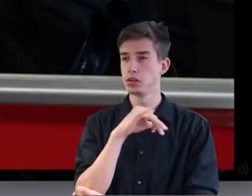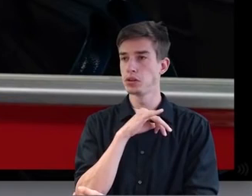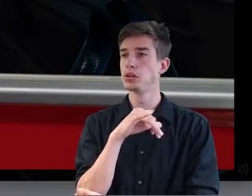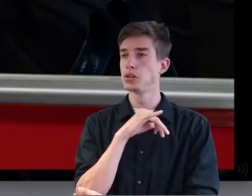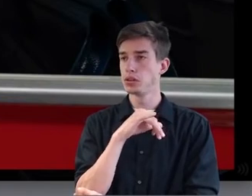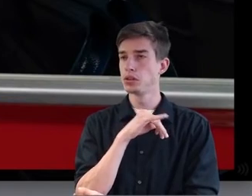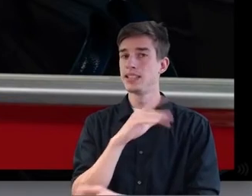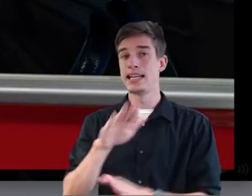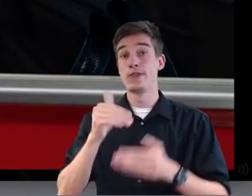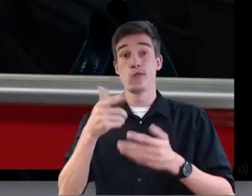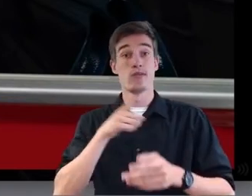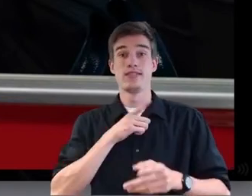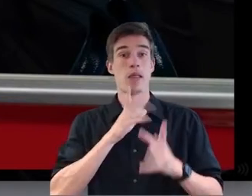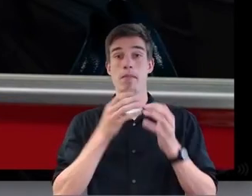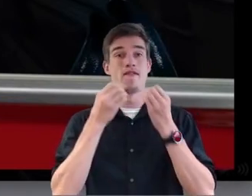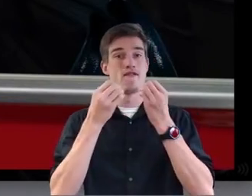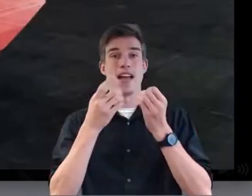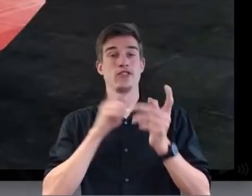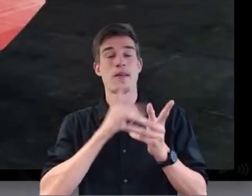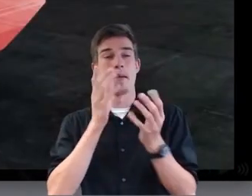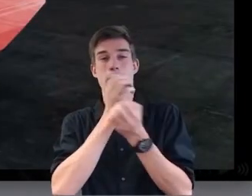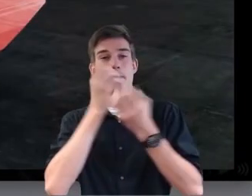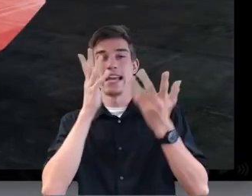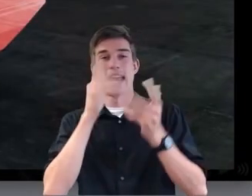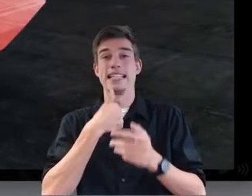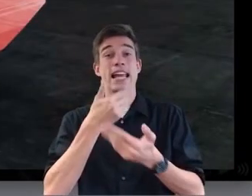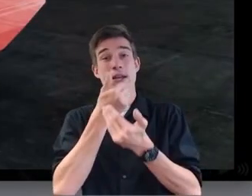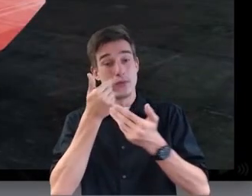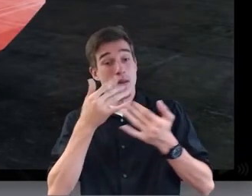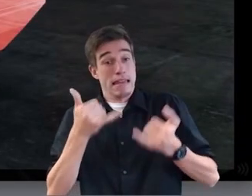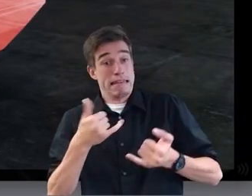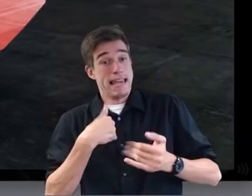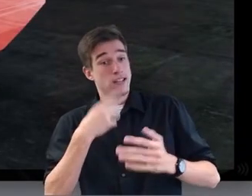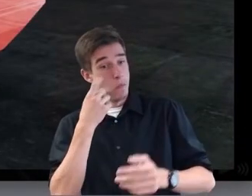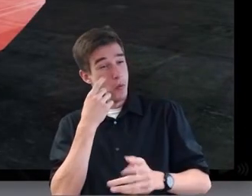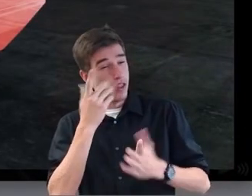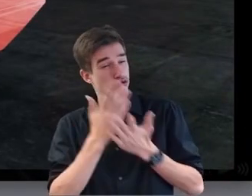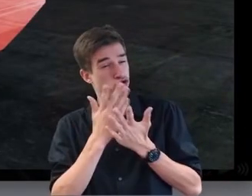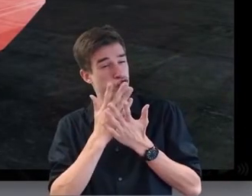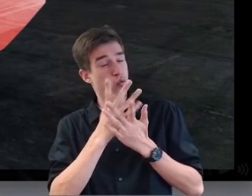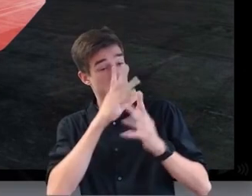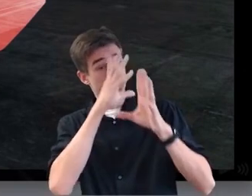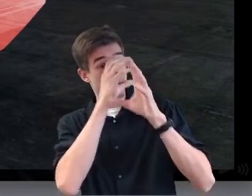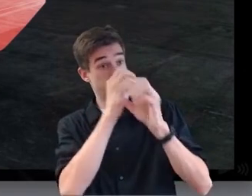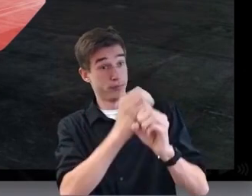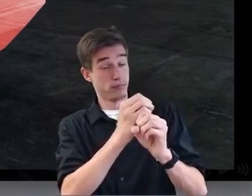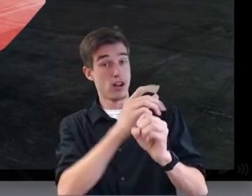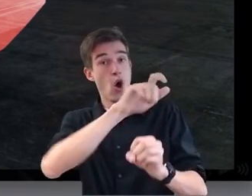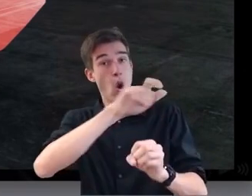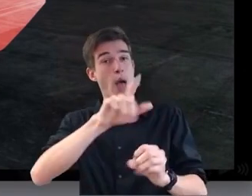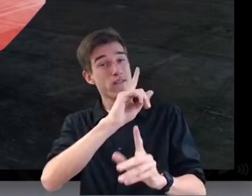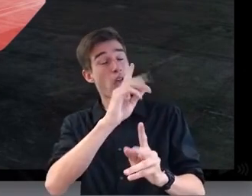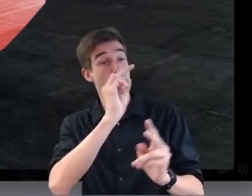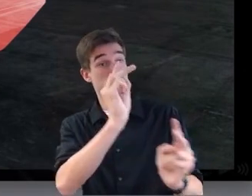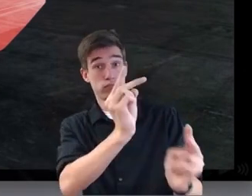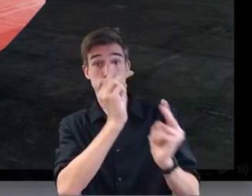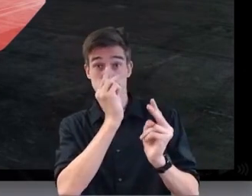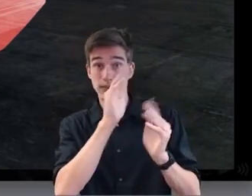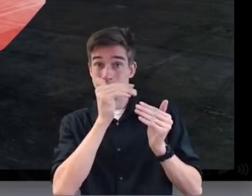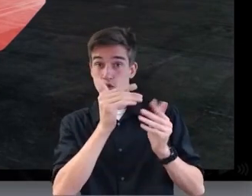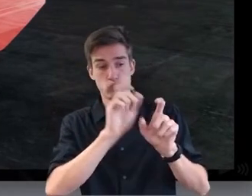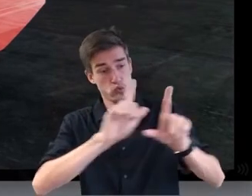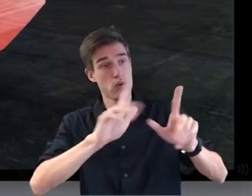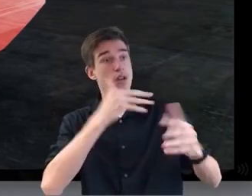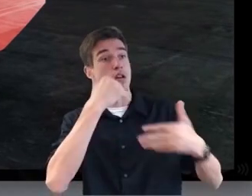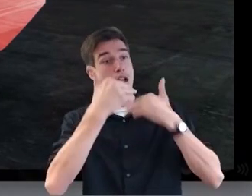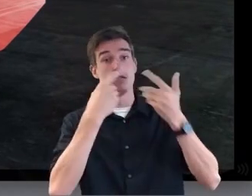nicht so wahnsinnig Fahrzeugbegeisterte irgendwie schon so begeistert davon bin, dann werden das wahrscheinlich alle, die uns jetzt zugeguckt haben und das auch